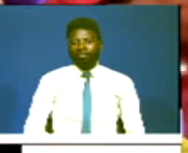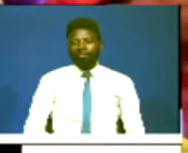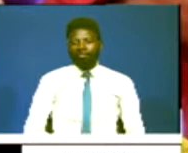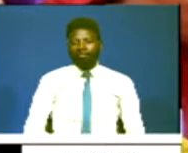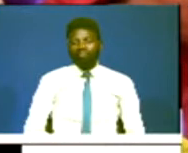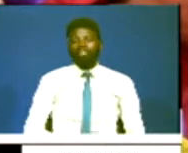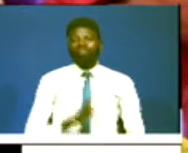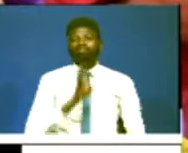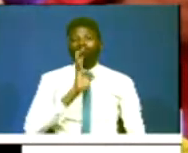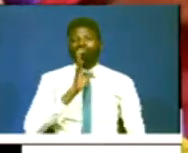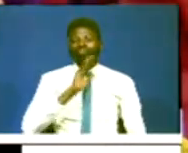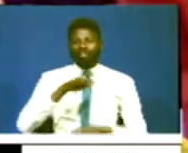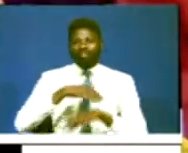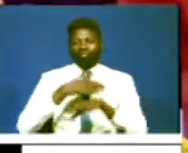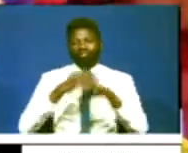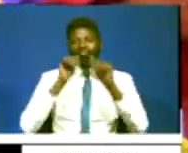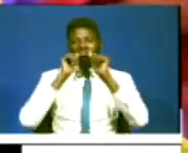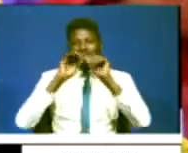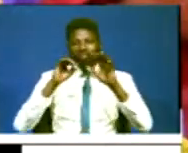kwa ihiana mbura njega.